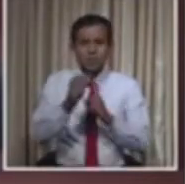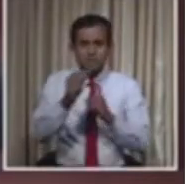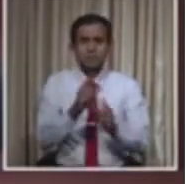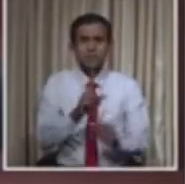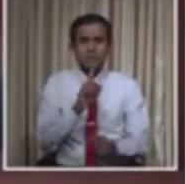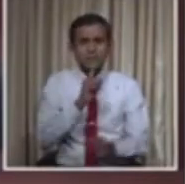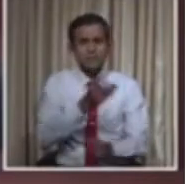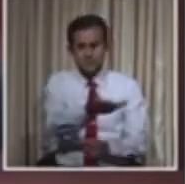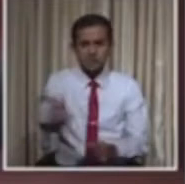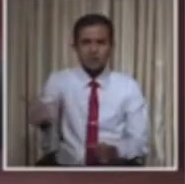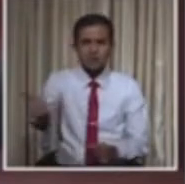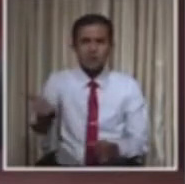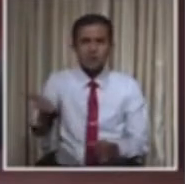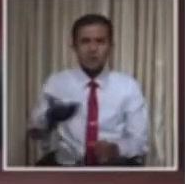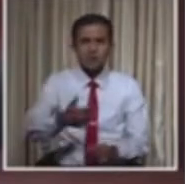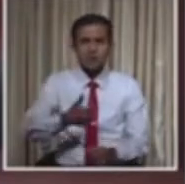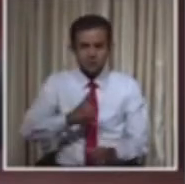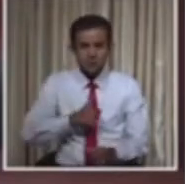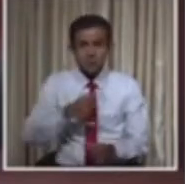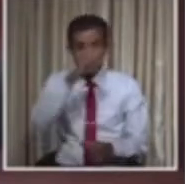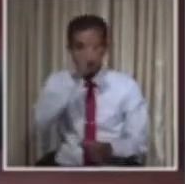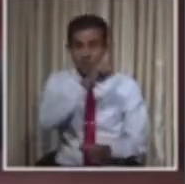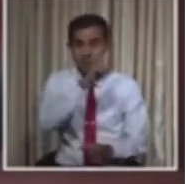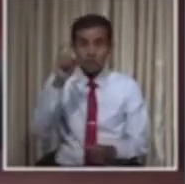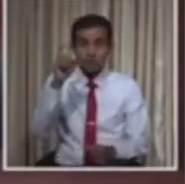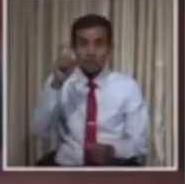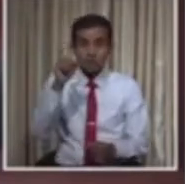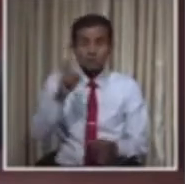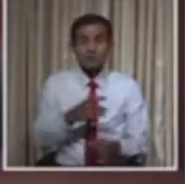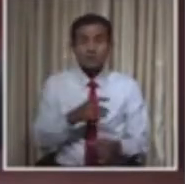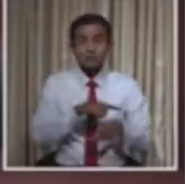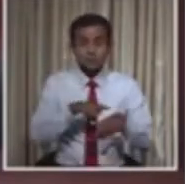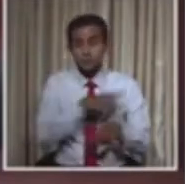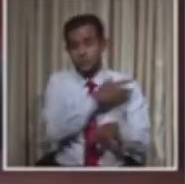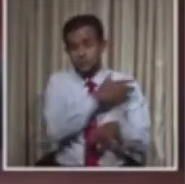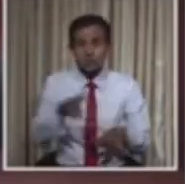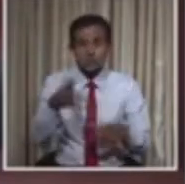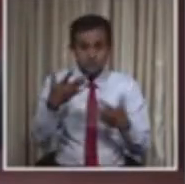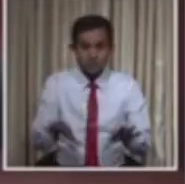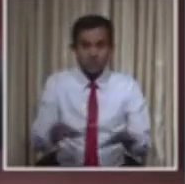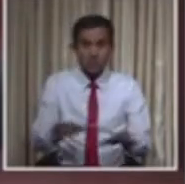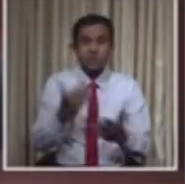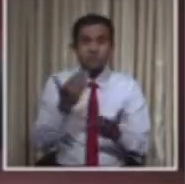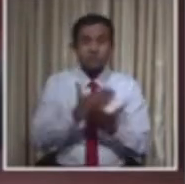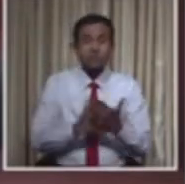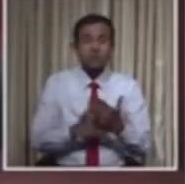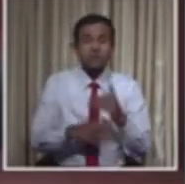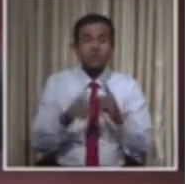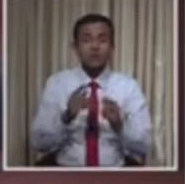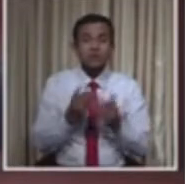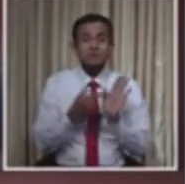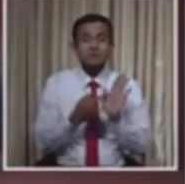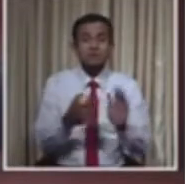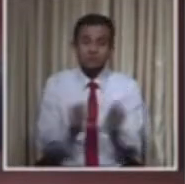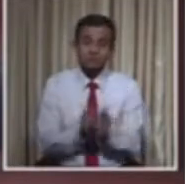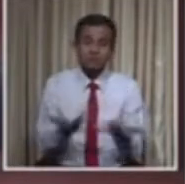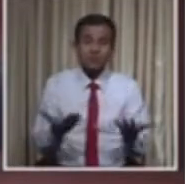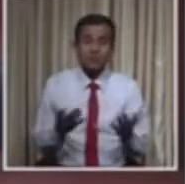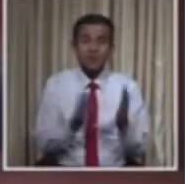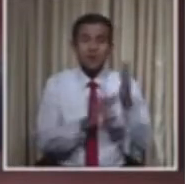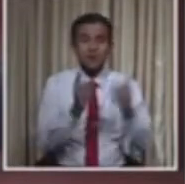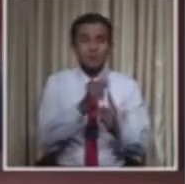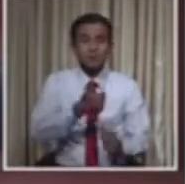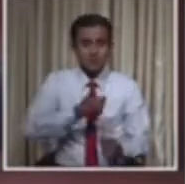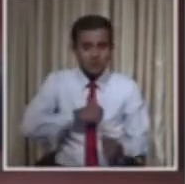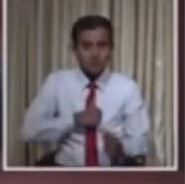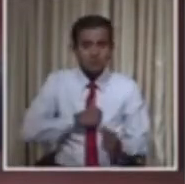දැන් පාර්ලිමේන්තුව අපිට එකඟ වී තිබෙනවා මාස 1 මාසයකට වඩා වැඩි කාලයක් ගත වී තිබෙනවා ඒතර අපි මේකෙන් කරුණු ඉදිරිපත් කිරීමෙන් පළක් නෑනේ අමාත්‍යවරයා අපිට එකඟ වෙනවා